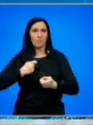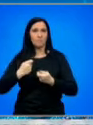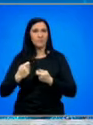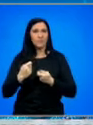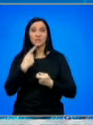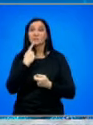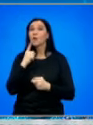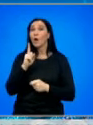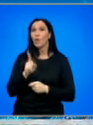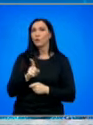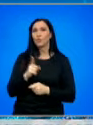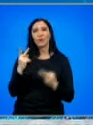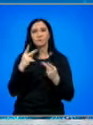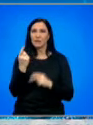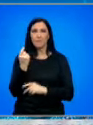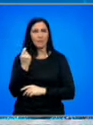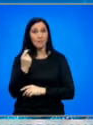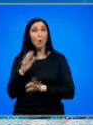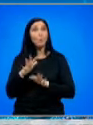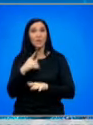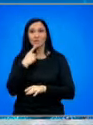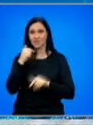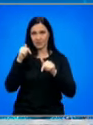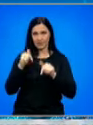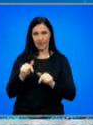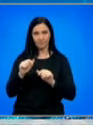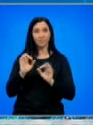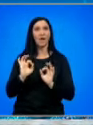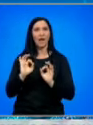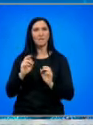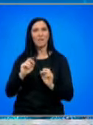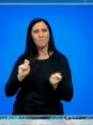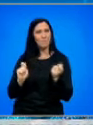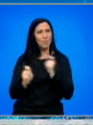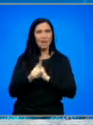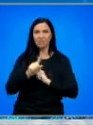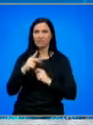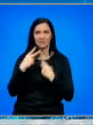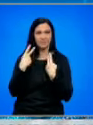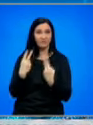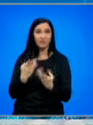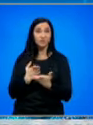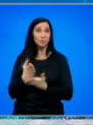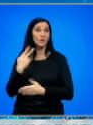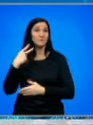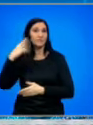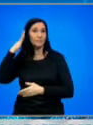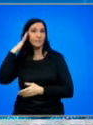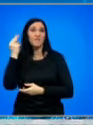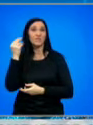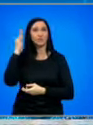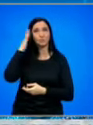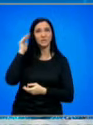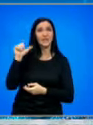бизнеса, за което научихте преди малко, поне за сега. Такава промяна не се предвижда. Според вице-премиерът и финансов министър Асен